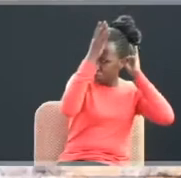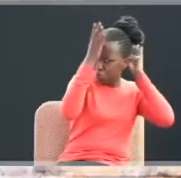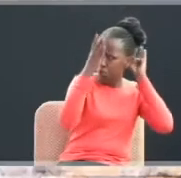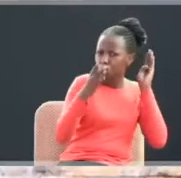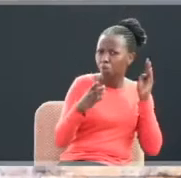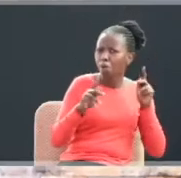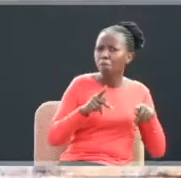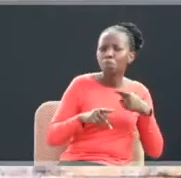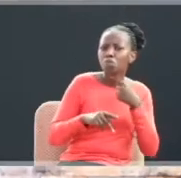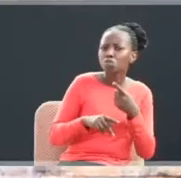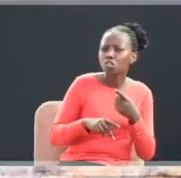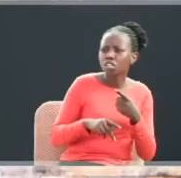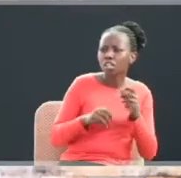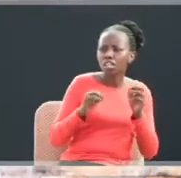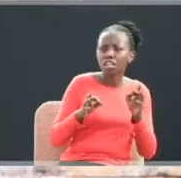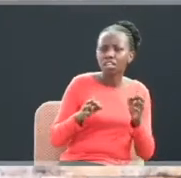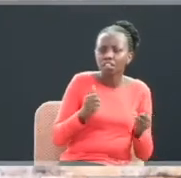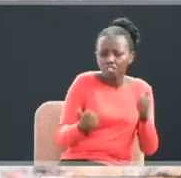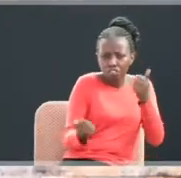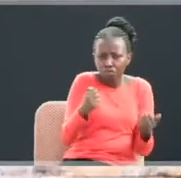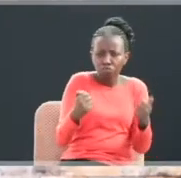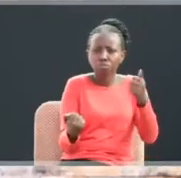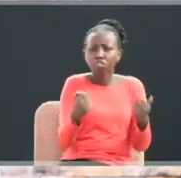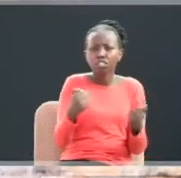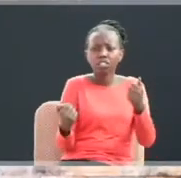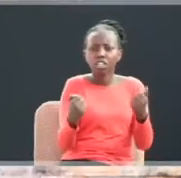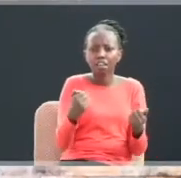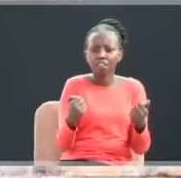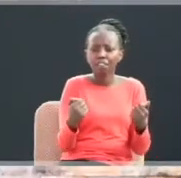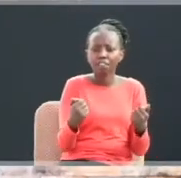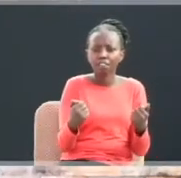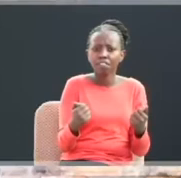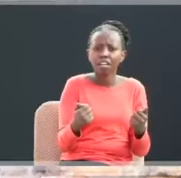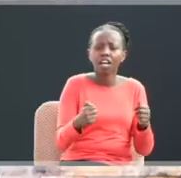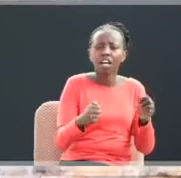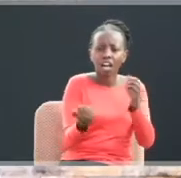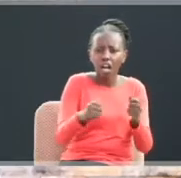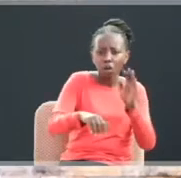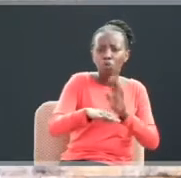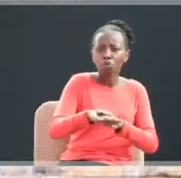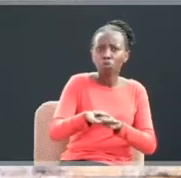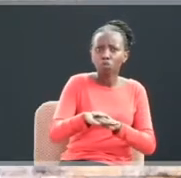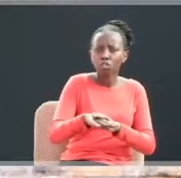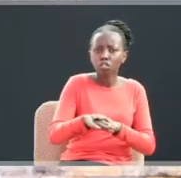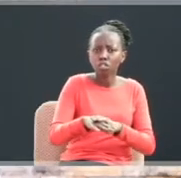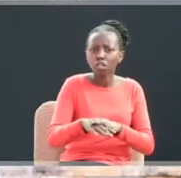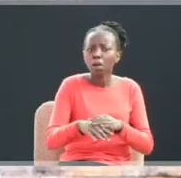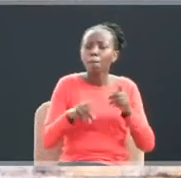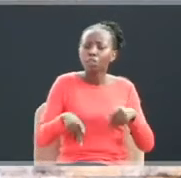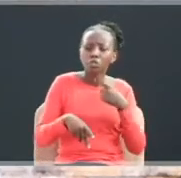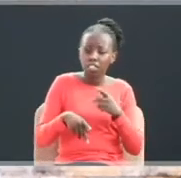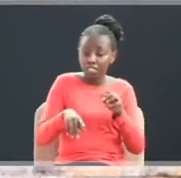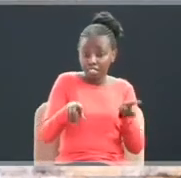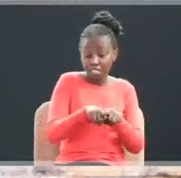Sasa watu nasikia, kama unaendesha muso hapa, utaendesha muso binguni. Amambia muso binguni. Hata Kenya Power, hana